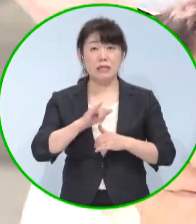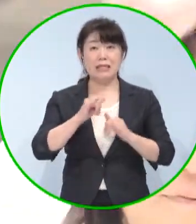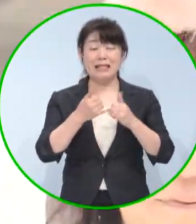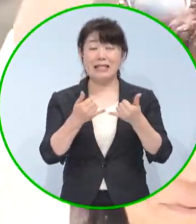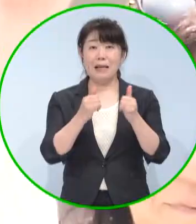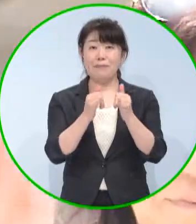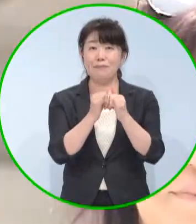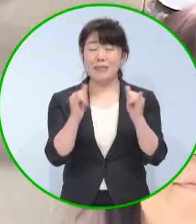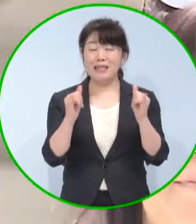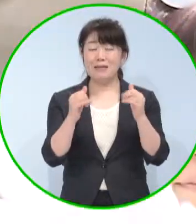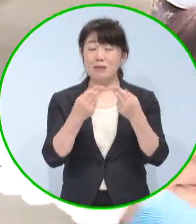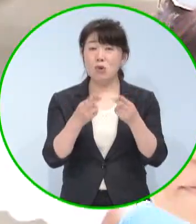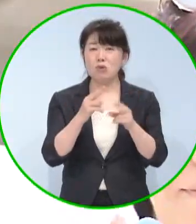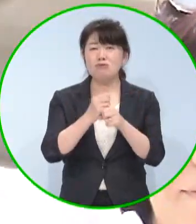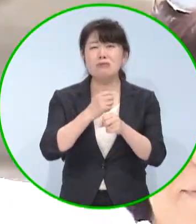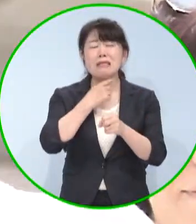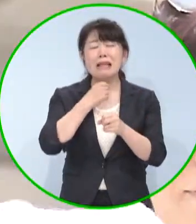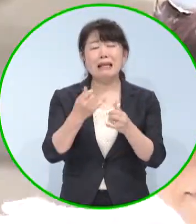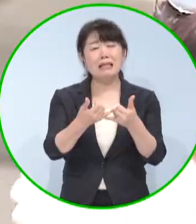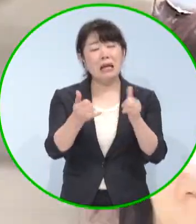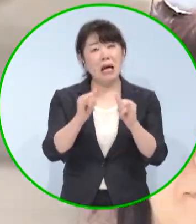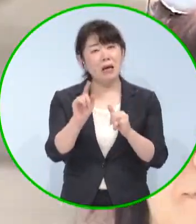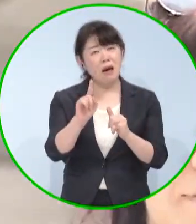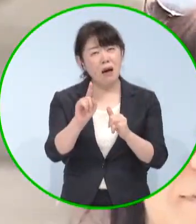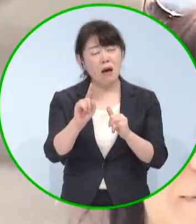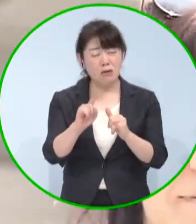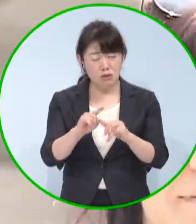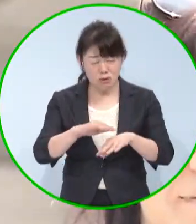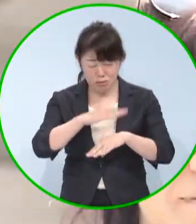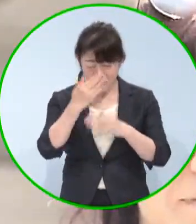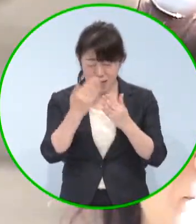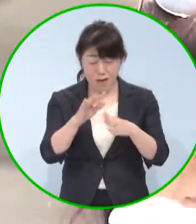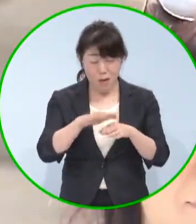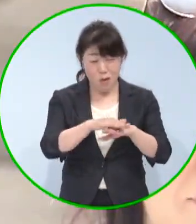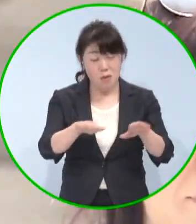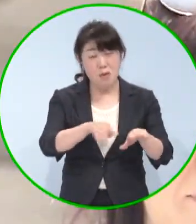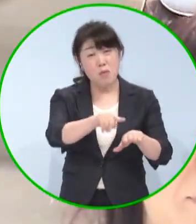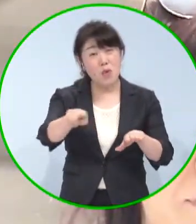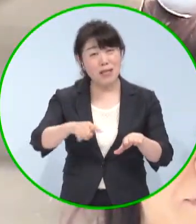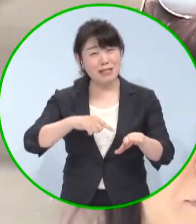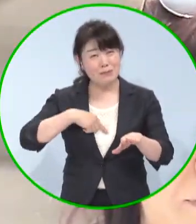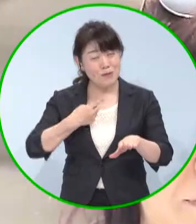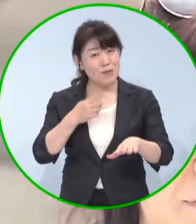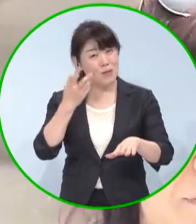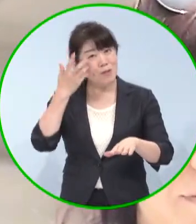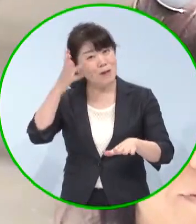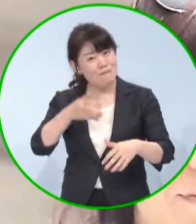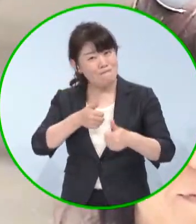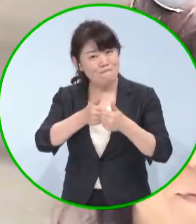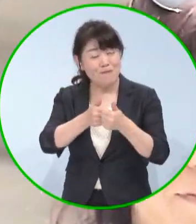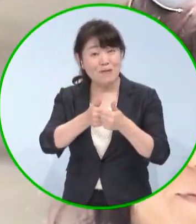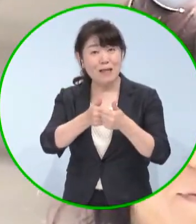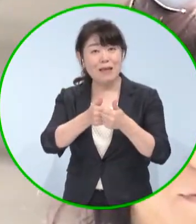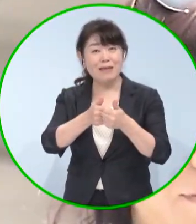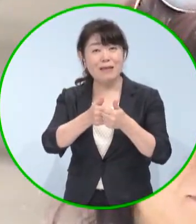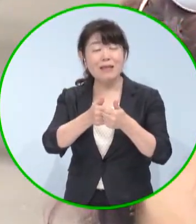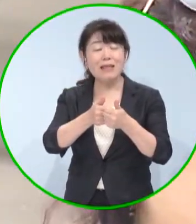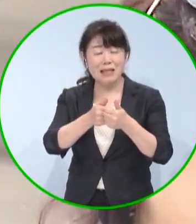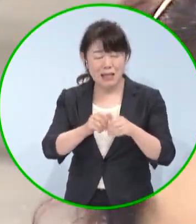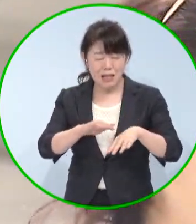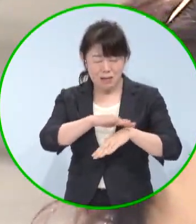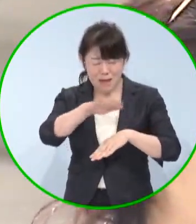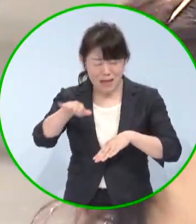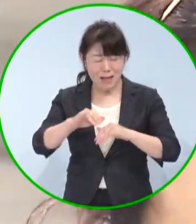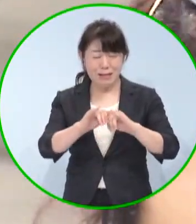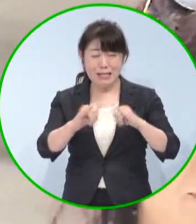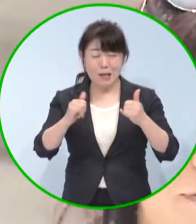作りたい社会は、すべての子どもが自分のなりたいものに挑戦することができ、すべての人の尊厳